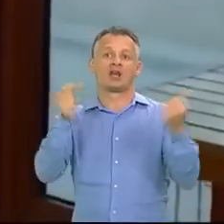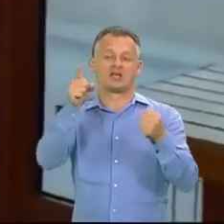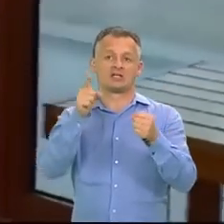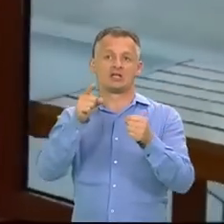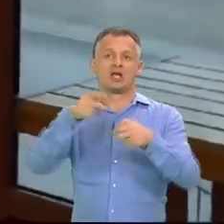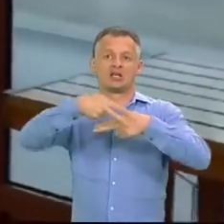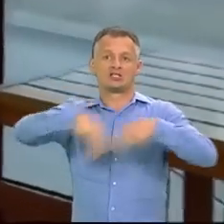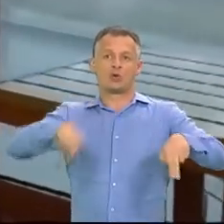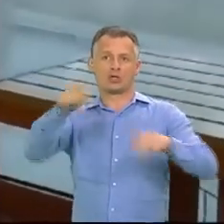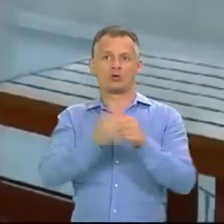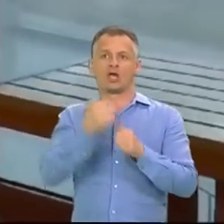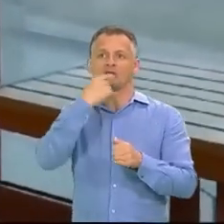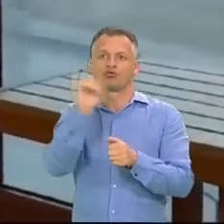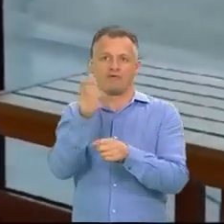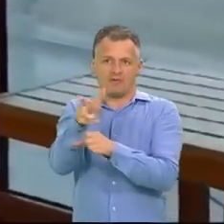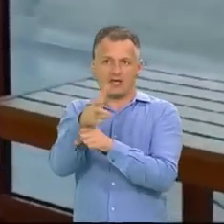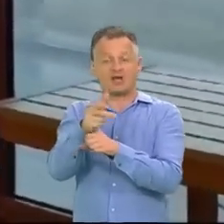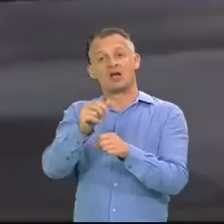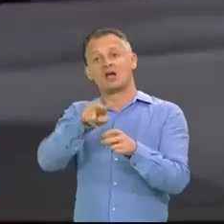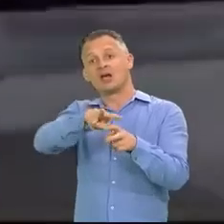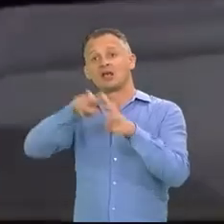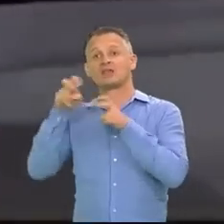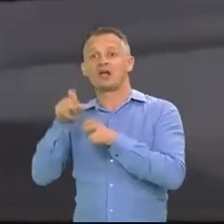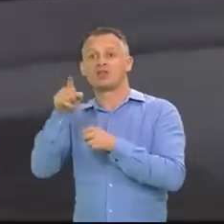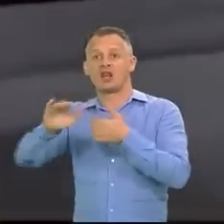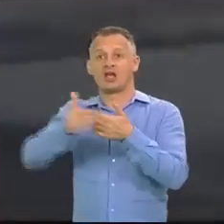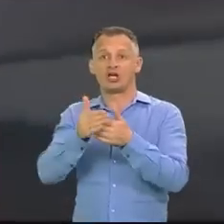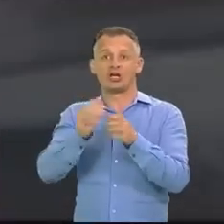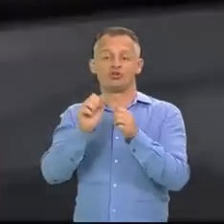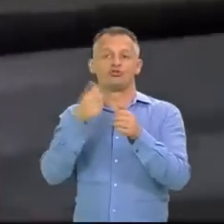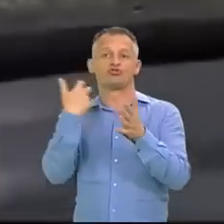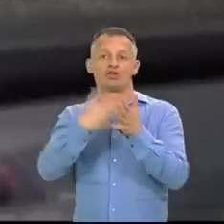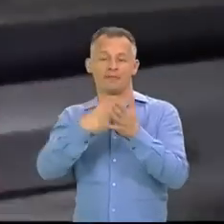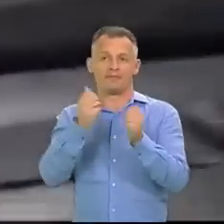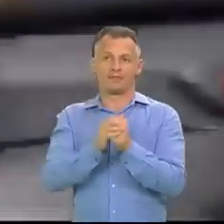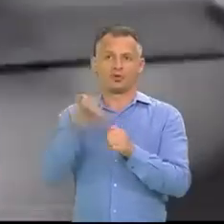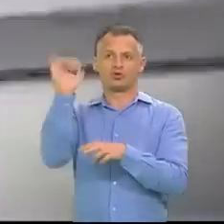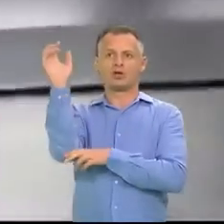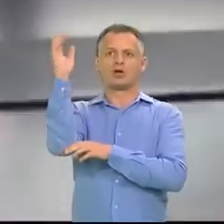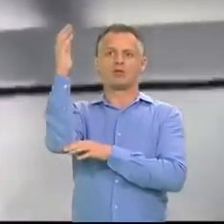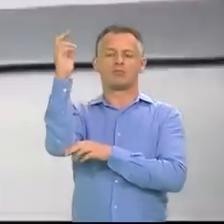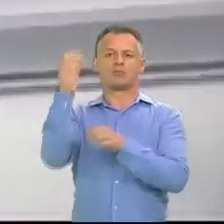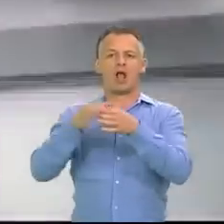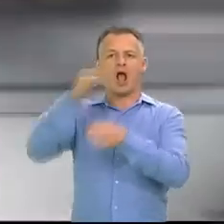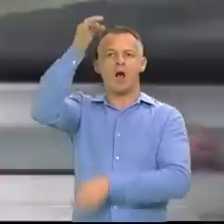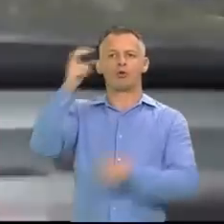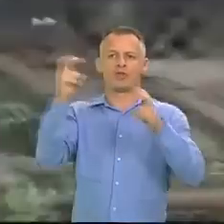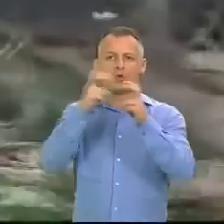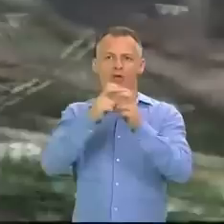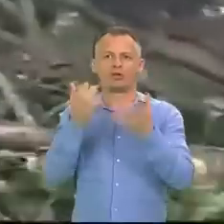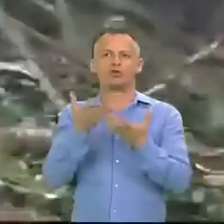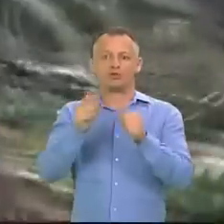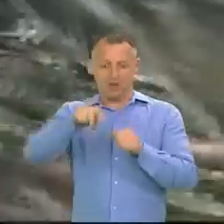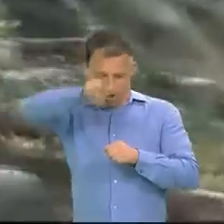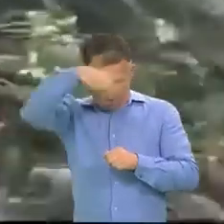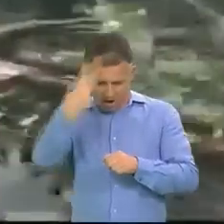Hai să mergem de lângă geamuri mai bine. Până și stâlpii de iluminat au fost dobărâți. Asta e cablul de curent, taci și jos. O astfel